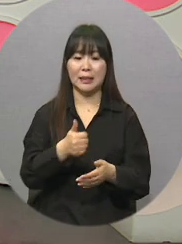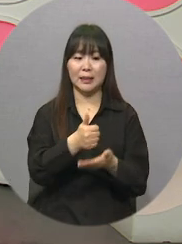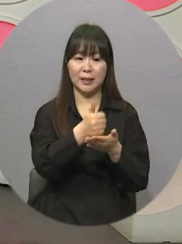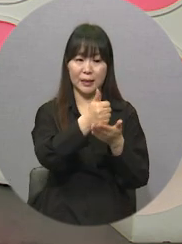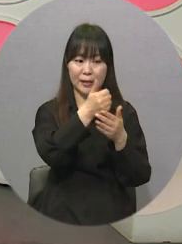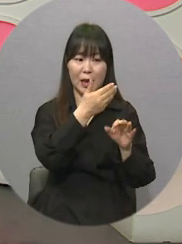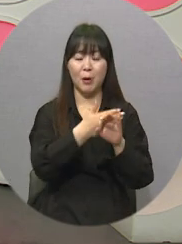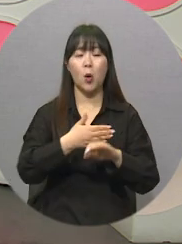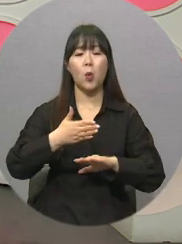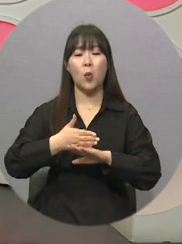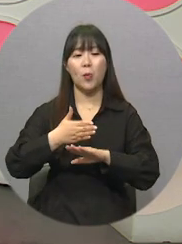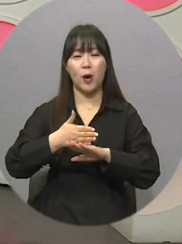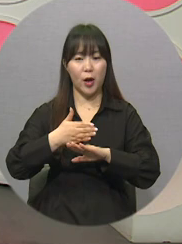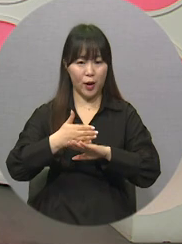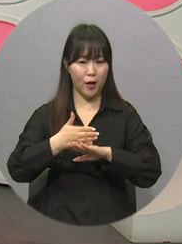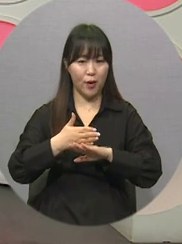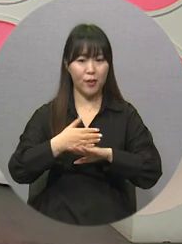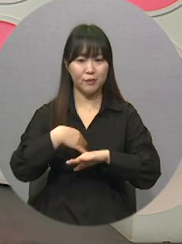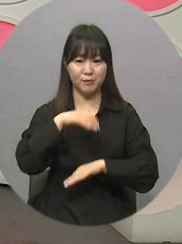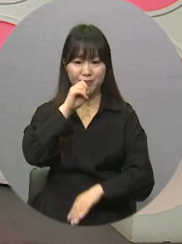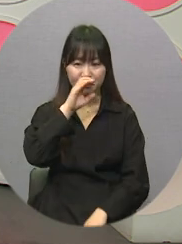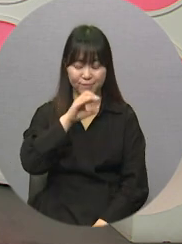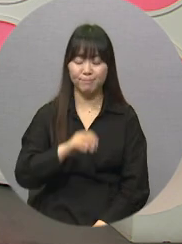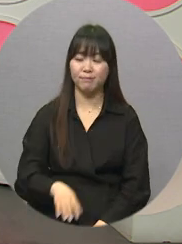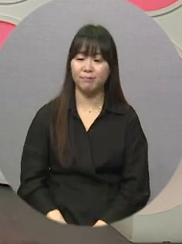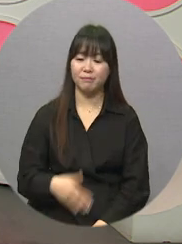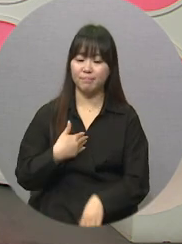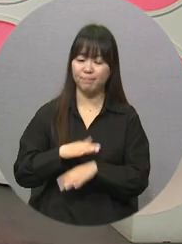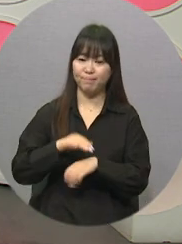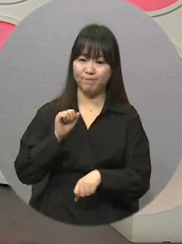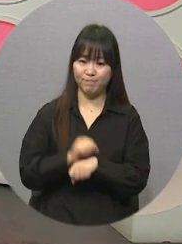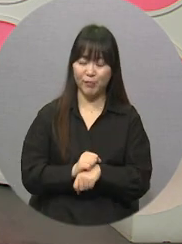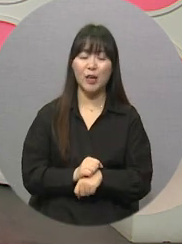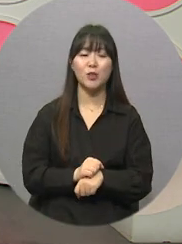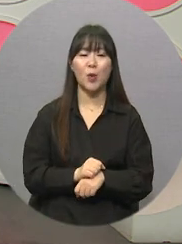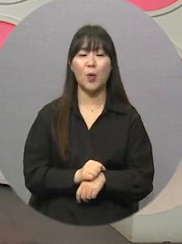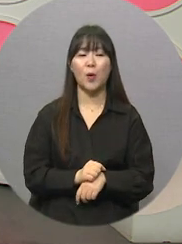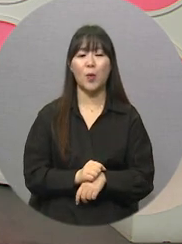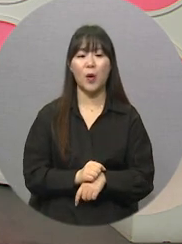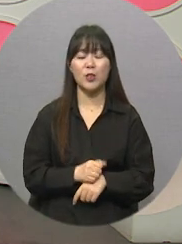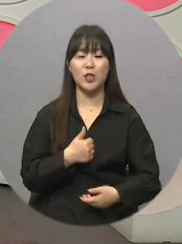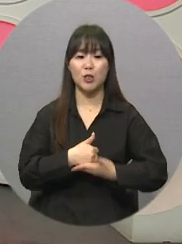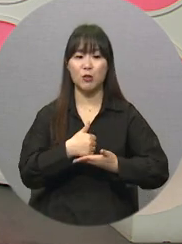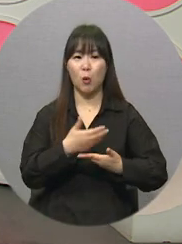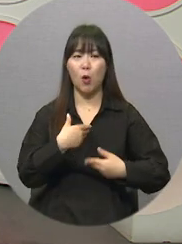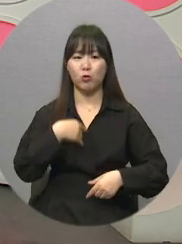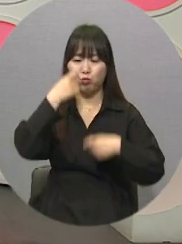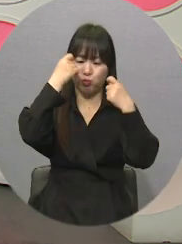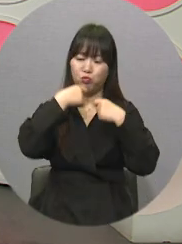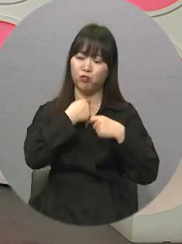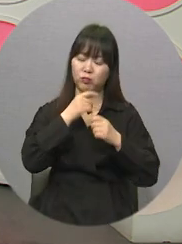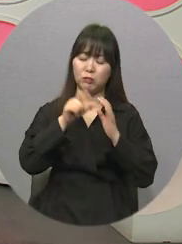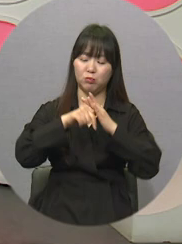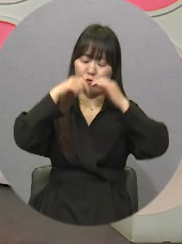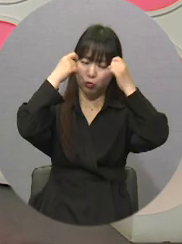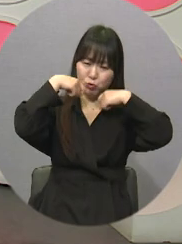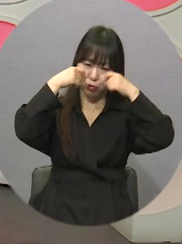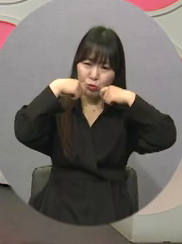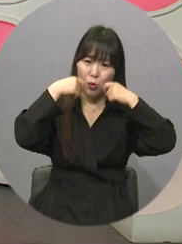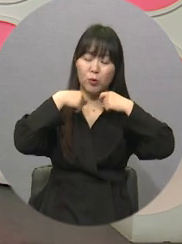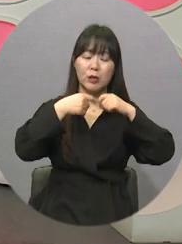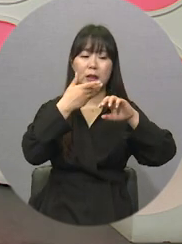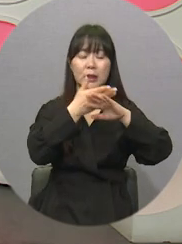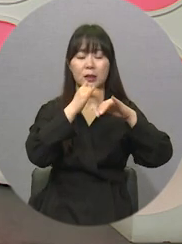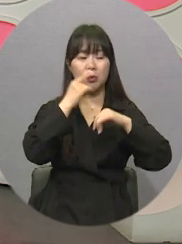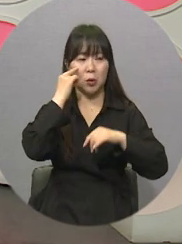칭찬하면 고맙다고 받아들여. 내가 잘해서 칭찬한 거야. 울고 싶을 땐 울고.